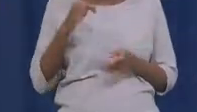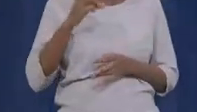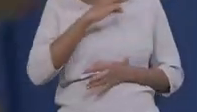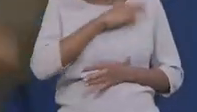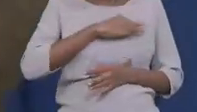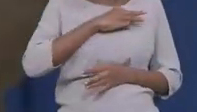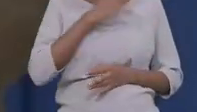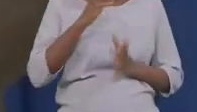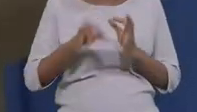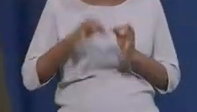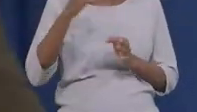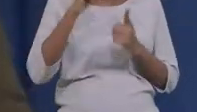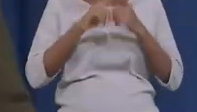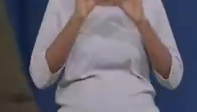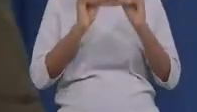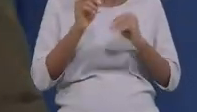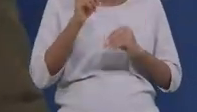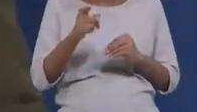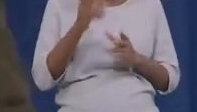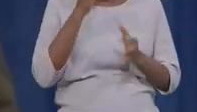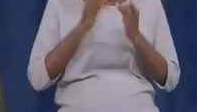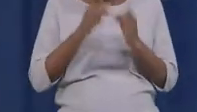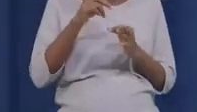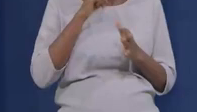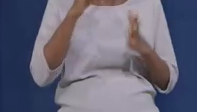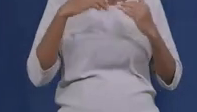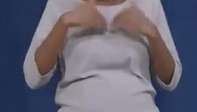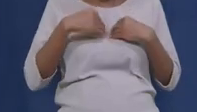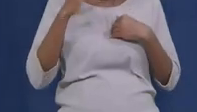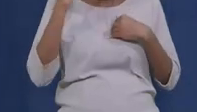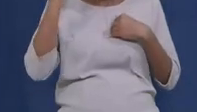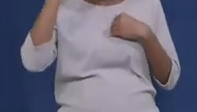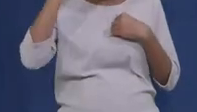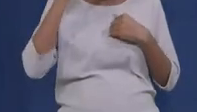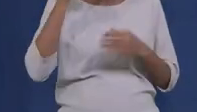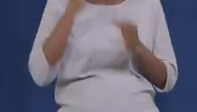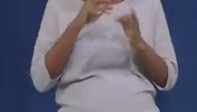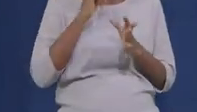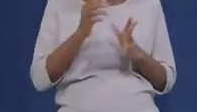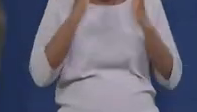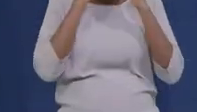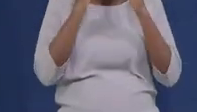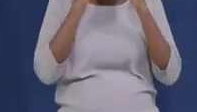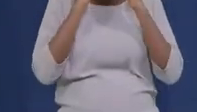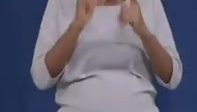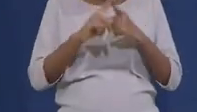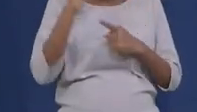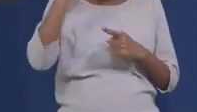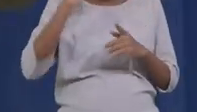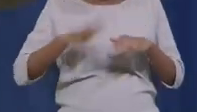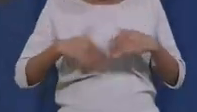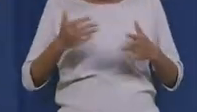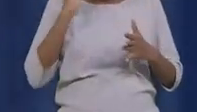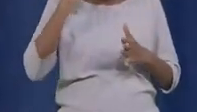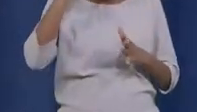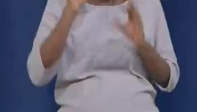le ministère du Saint-Esprit de vous enseigner. Si vous ne l'avez pas, si vous ne prêtez pas attention à